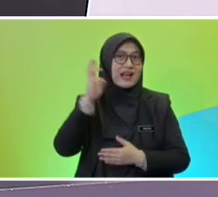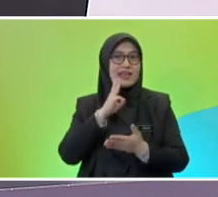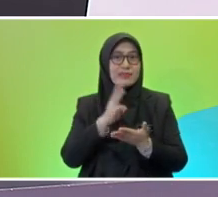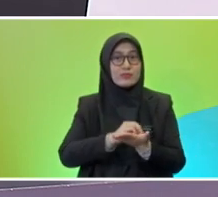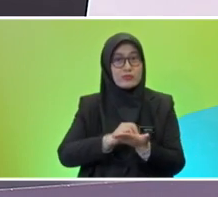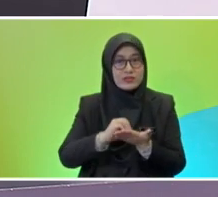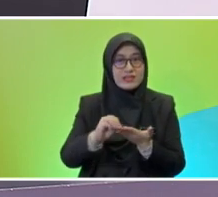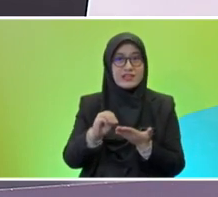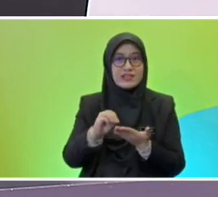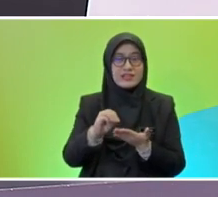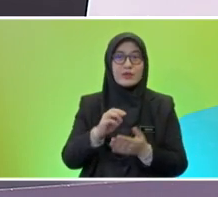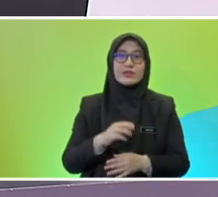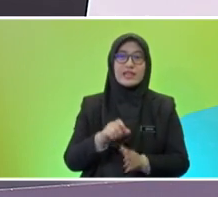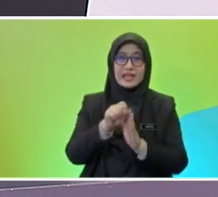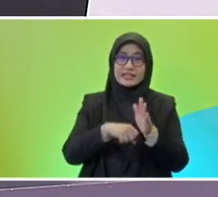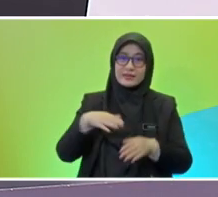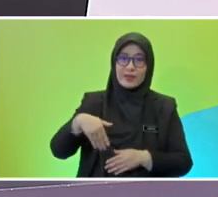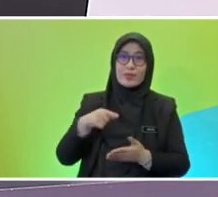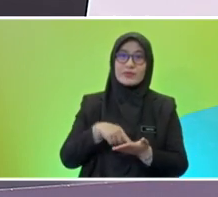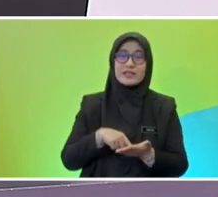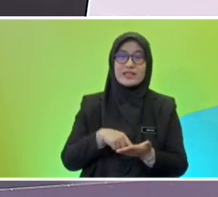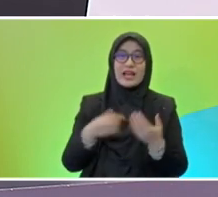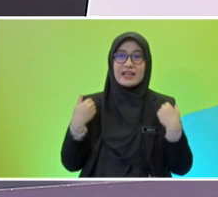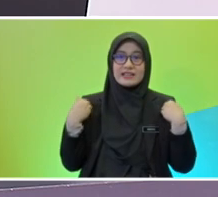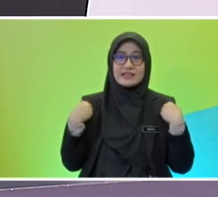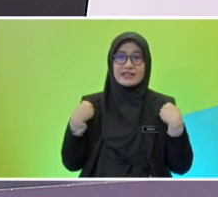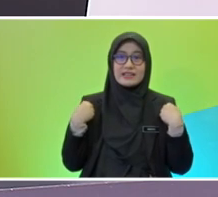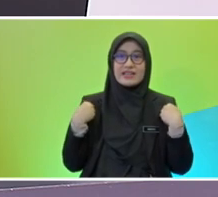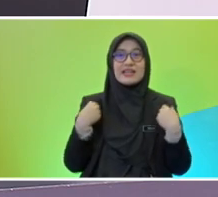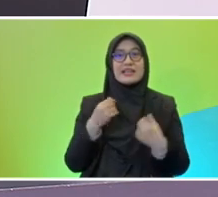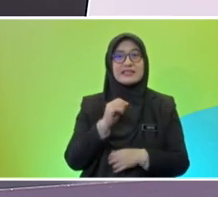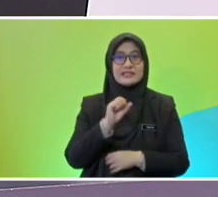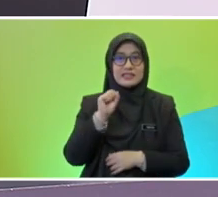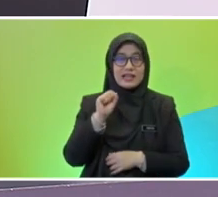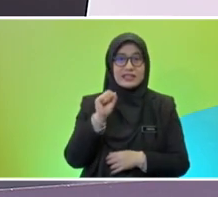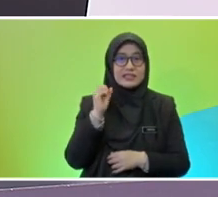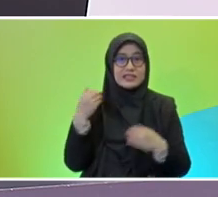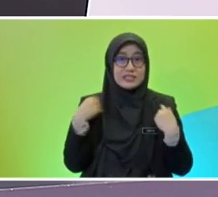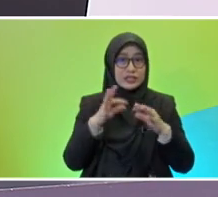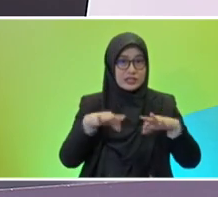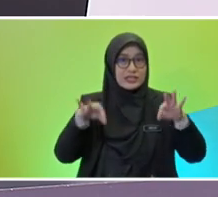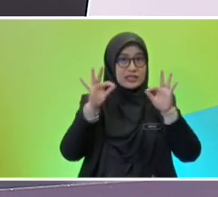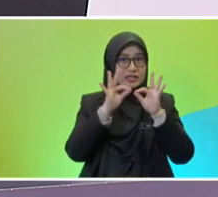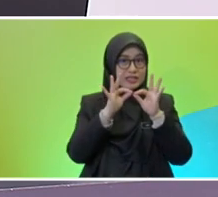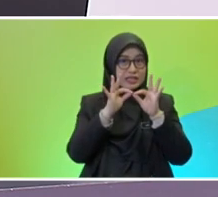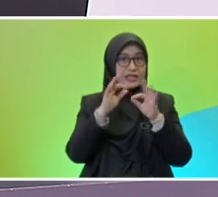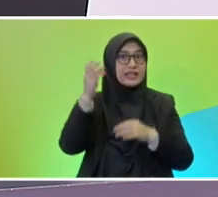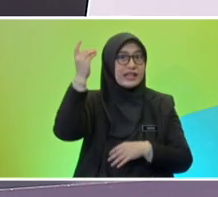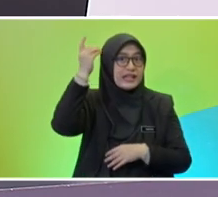mutlak Oke sebelum nih ada situasi yang berlaku tadi yang mana